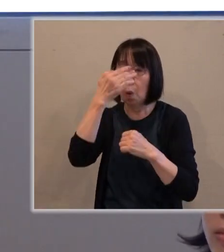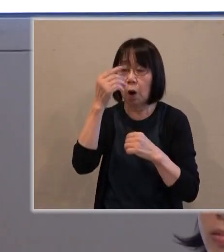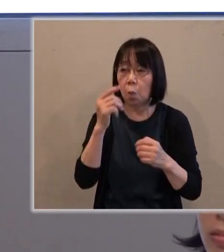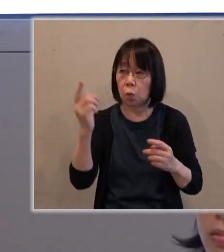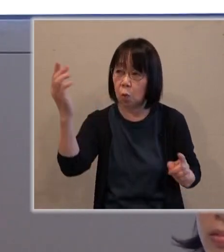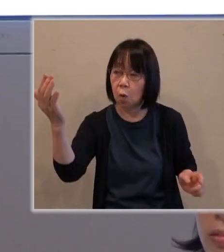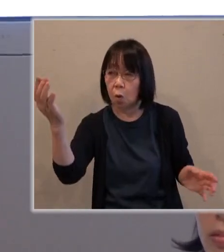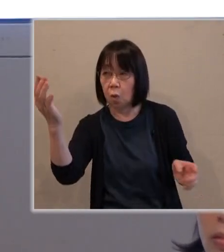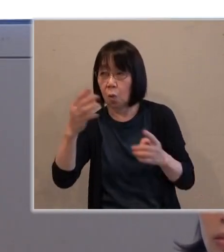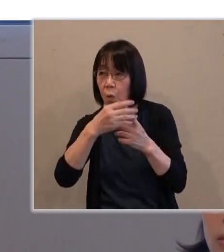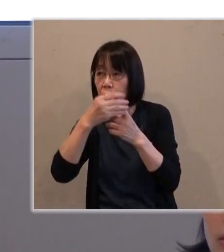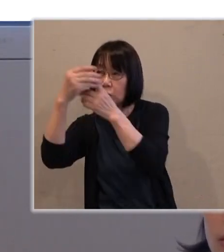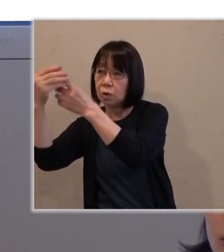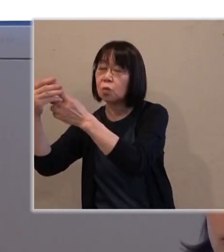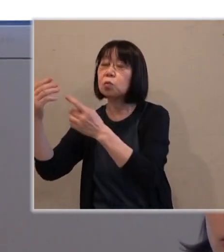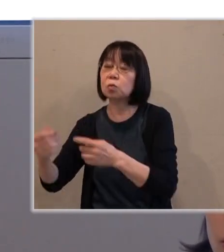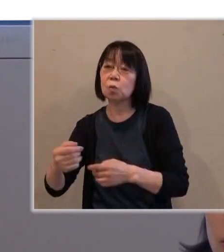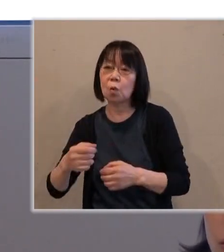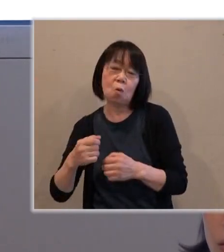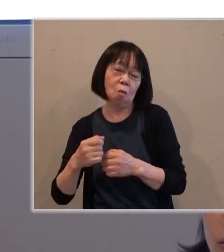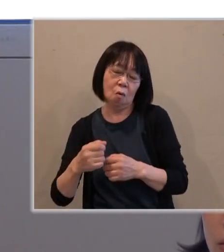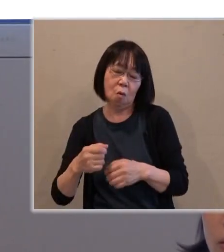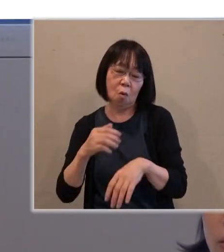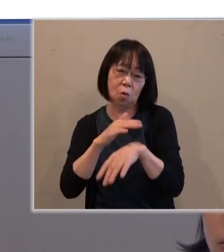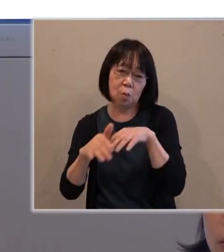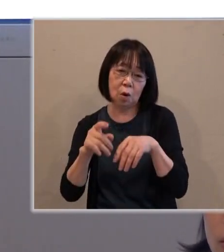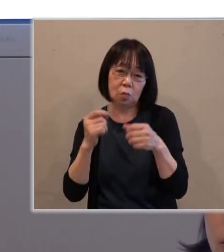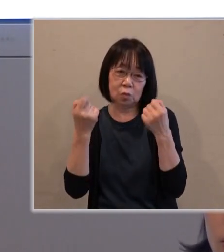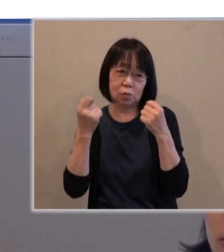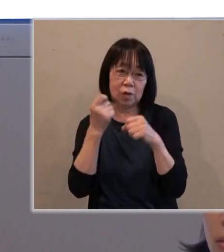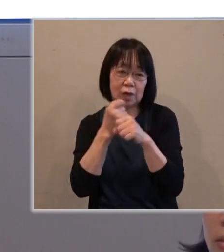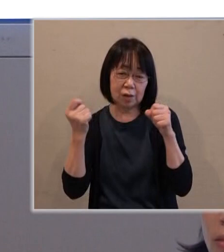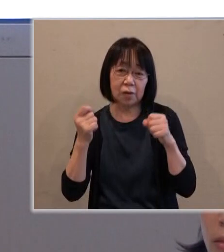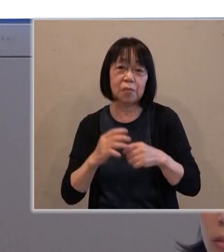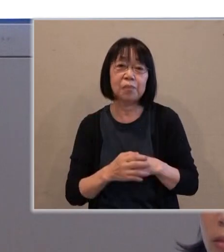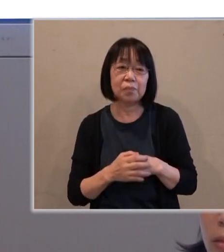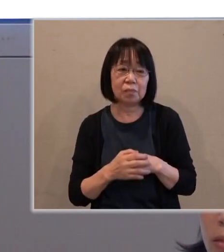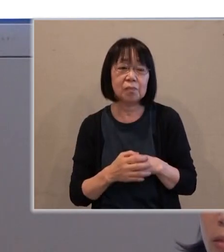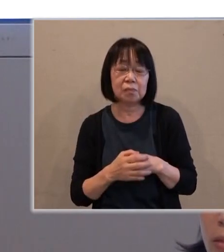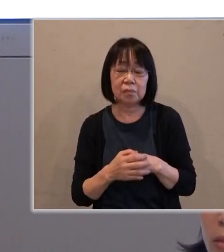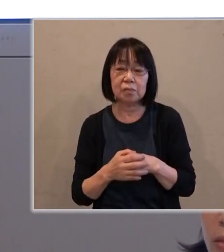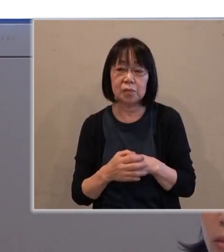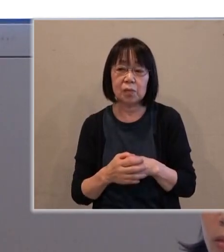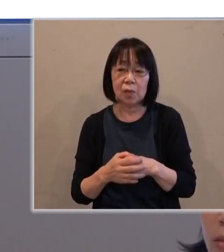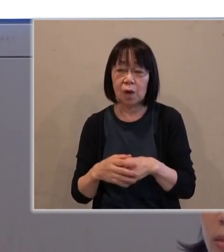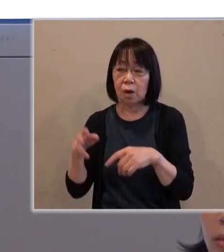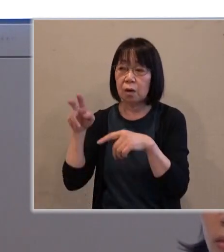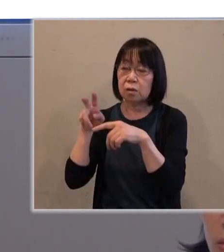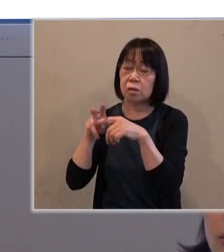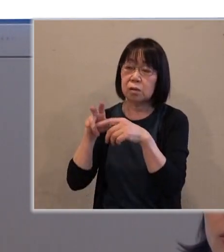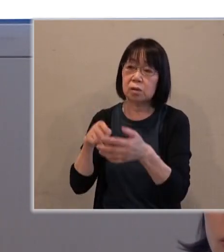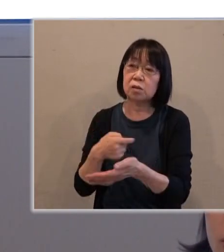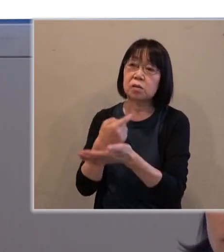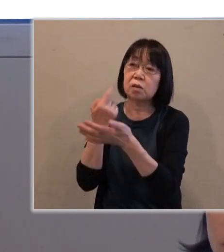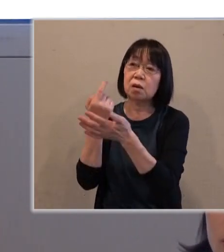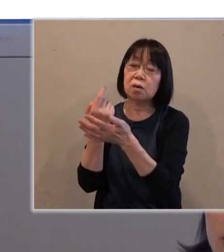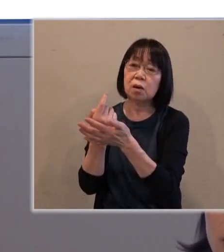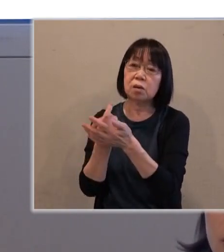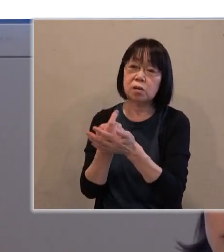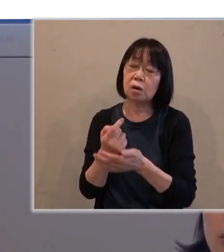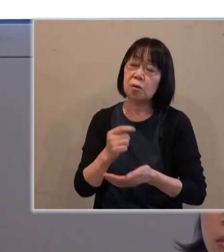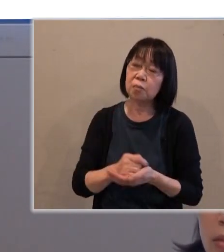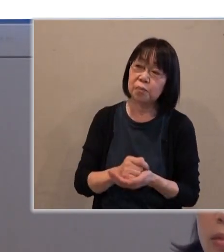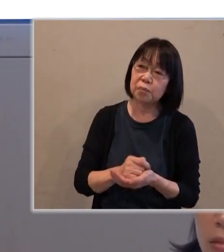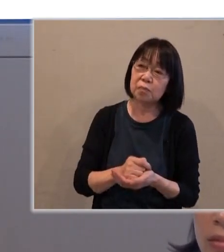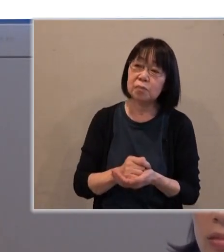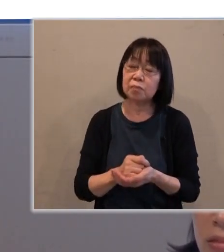くいかなくて、なんか参加してちょっと楽しいとか、うまく場をどうにか作ろうとするんだけど結局2回目来ないみたいになって、結局若者は